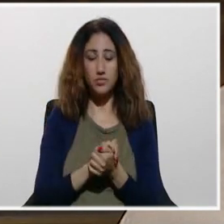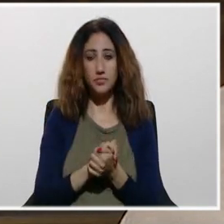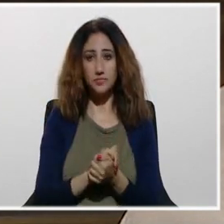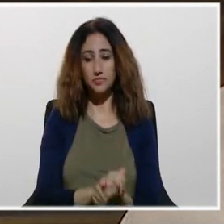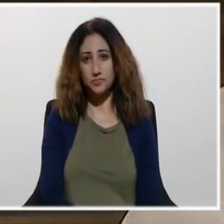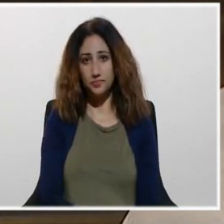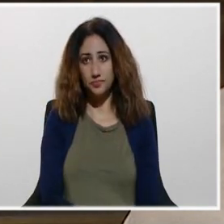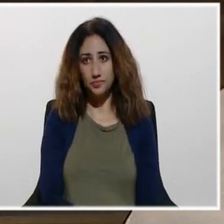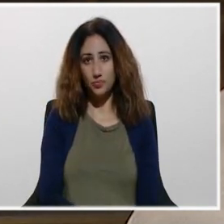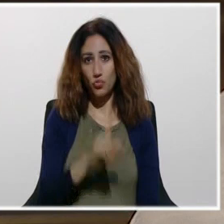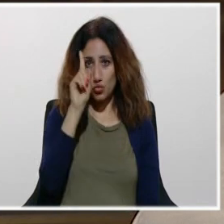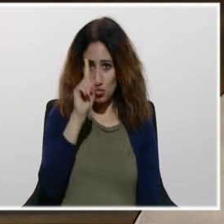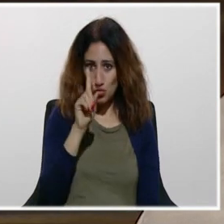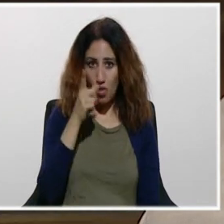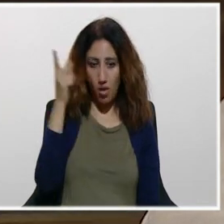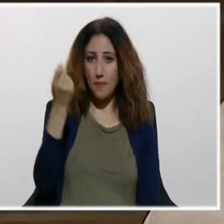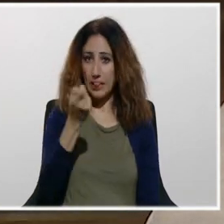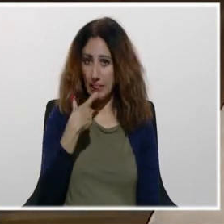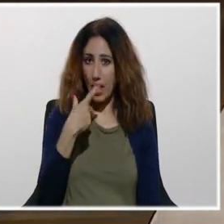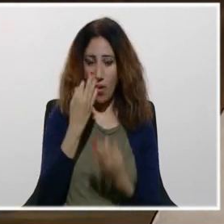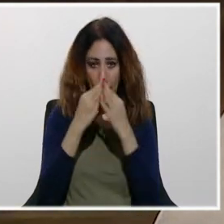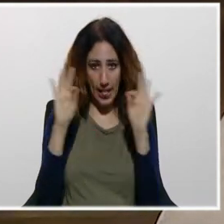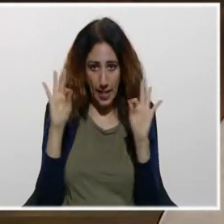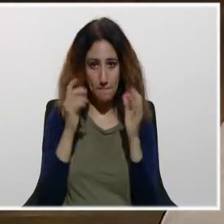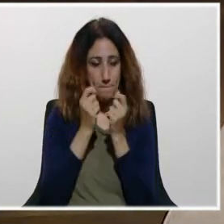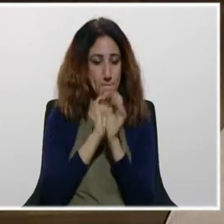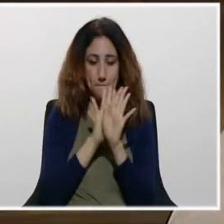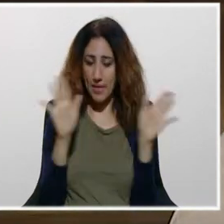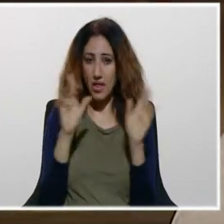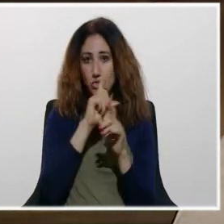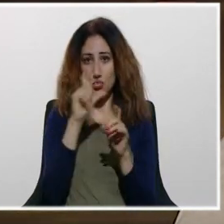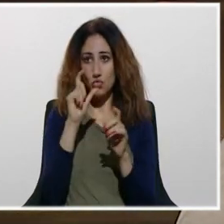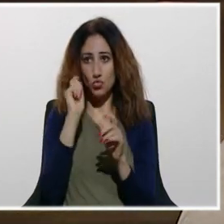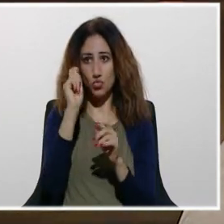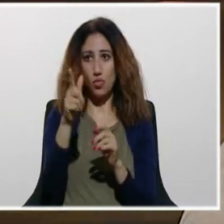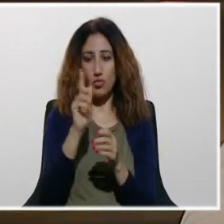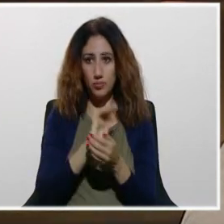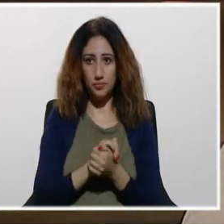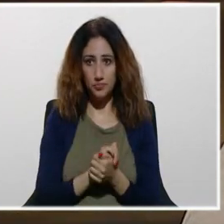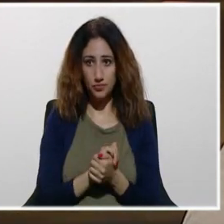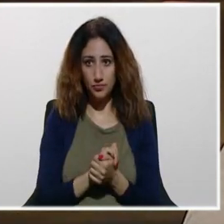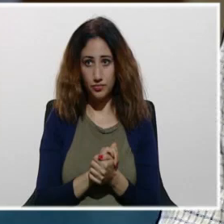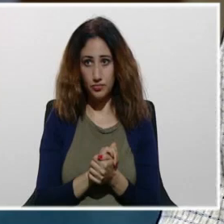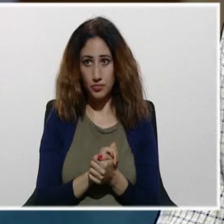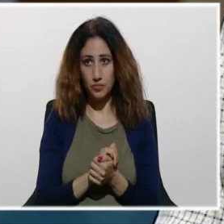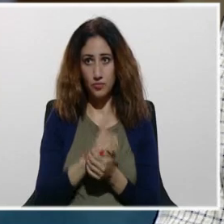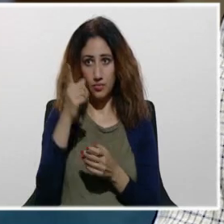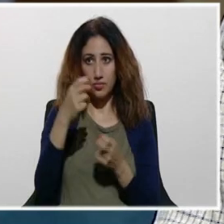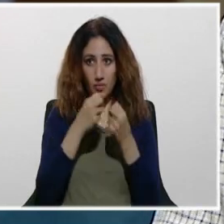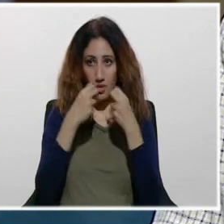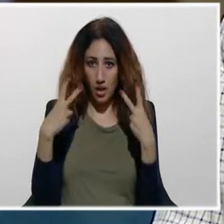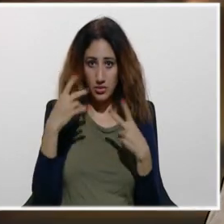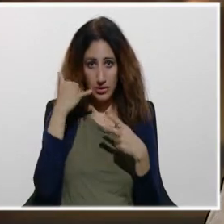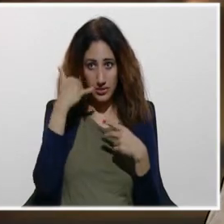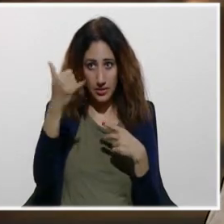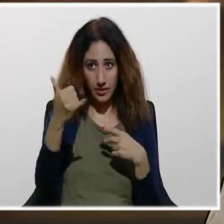لحضرتك، ان شاء الله هم هيوفروا لك العلاج بالكامل بالمجان شهريا. فان شاء الله بعد الحلقه على طول تتواصل